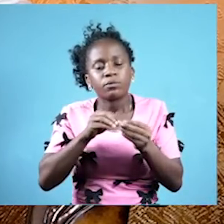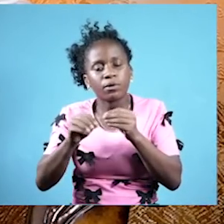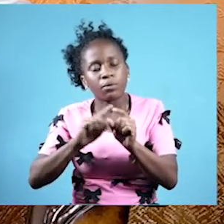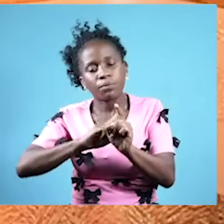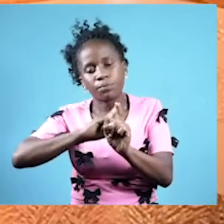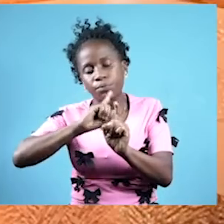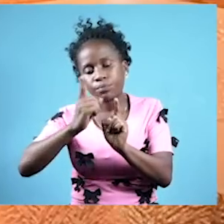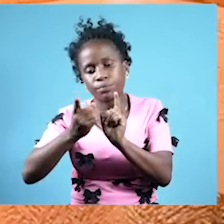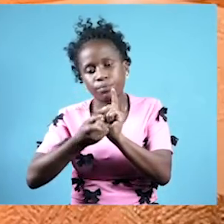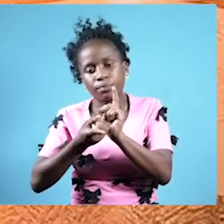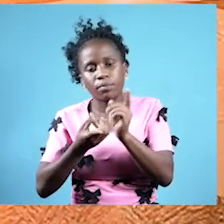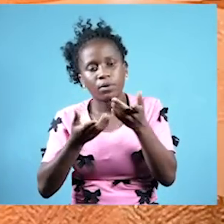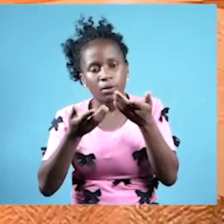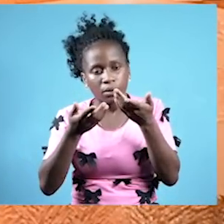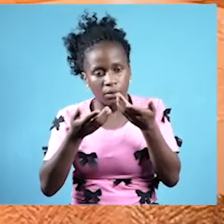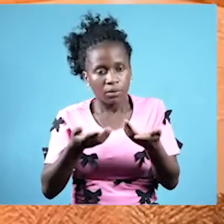dollar question.